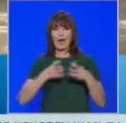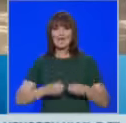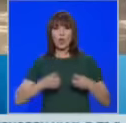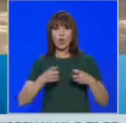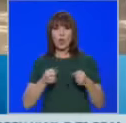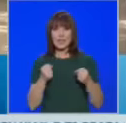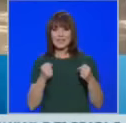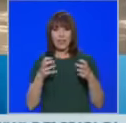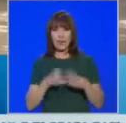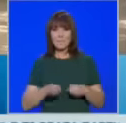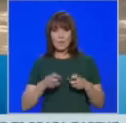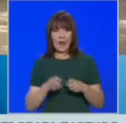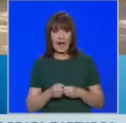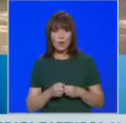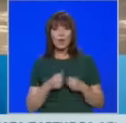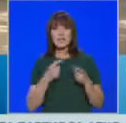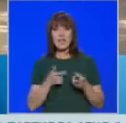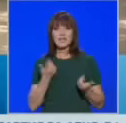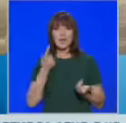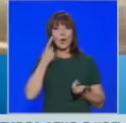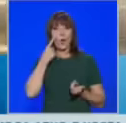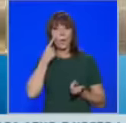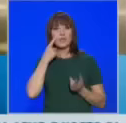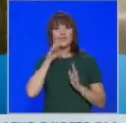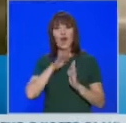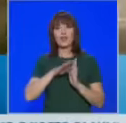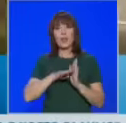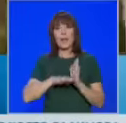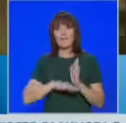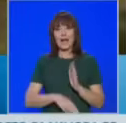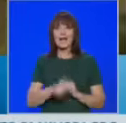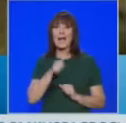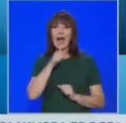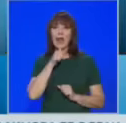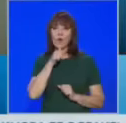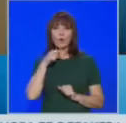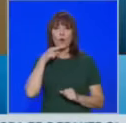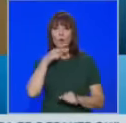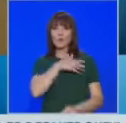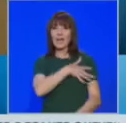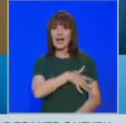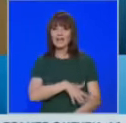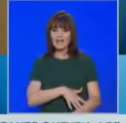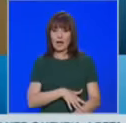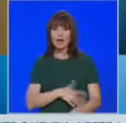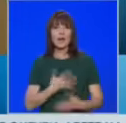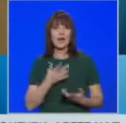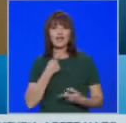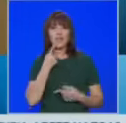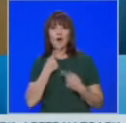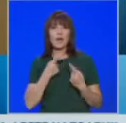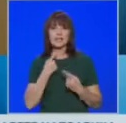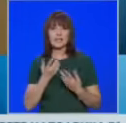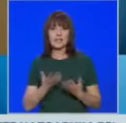имайки се предвид, че по този начин се е опитвала да намали концентрацията на алкохол в кръвта си. Ето какво още разказа тя